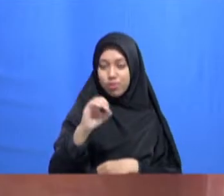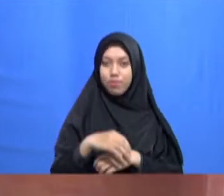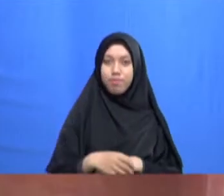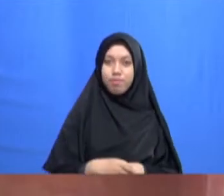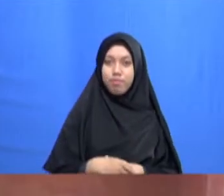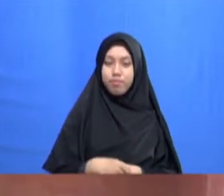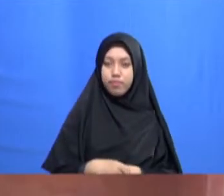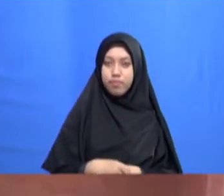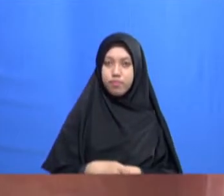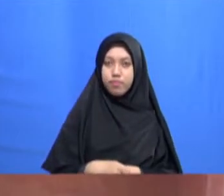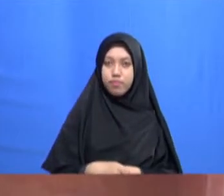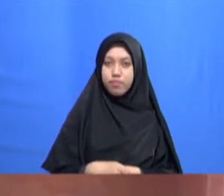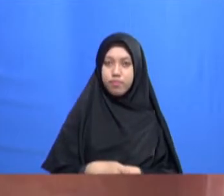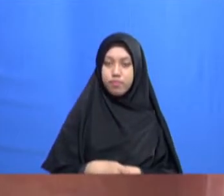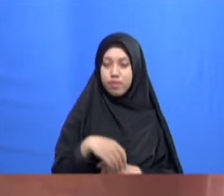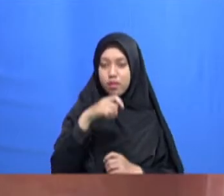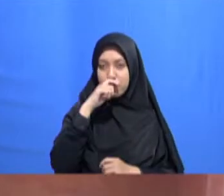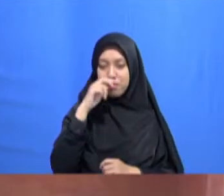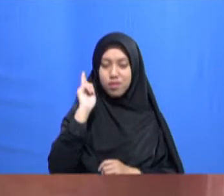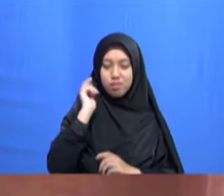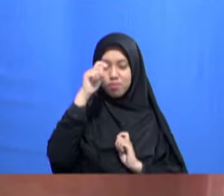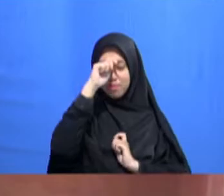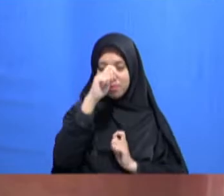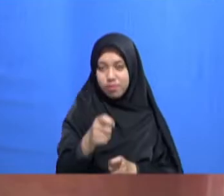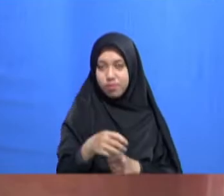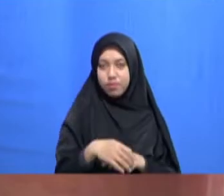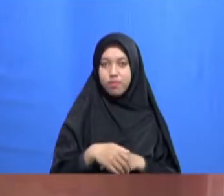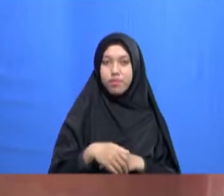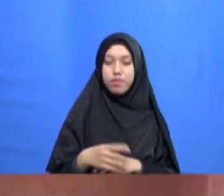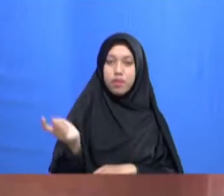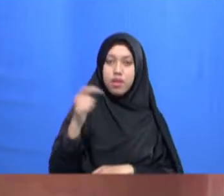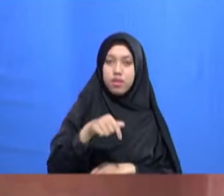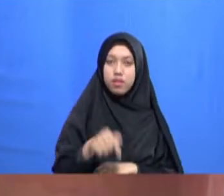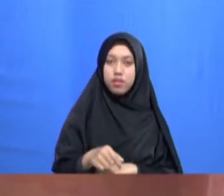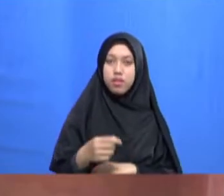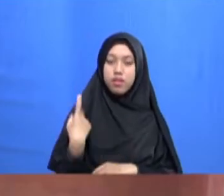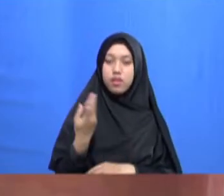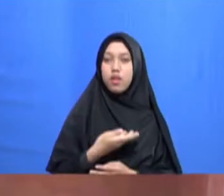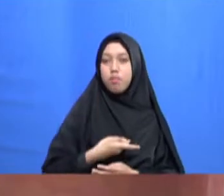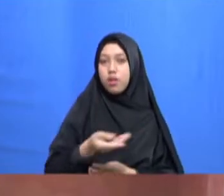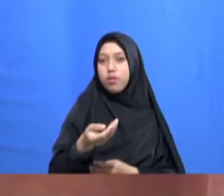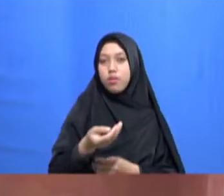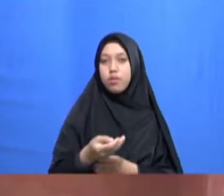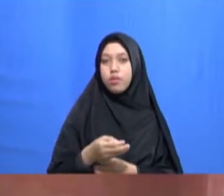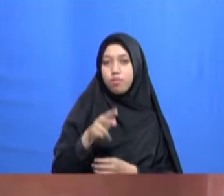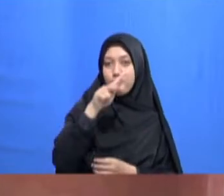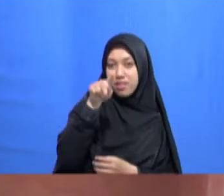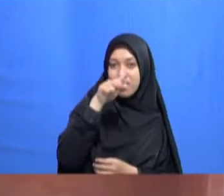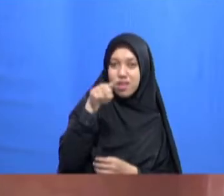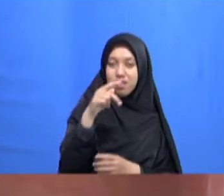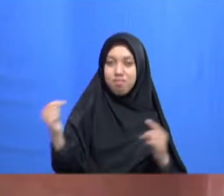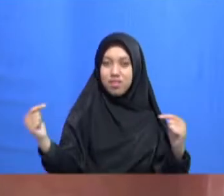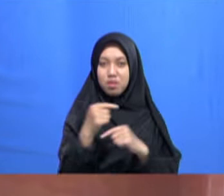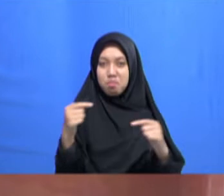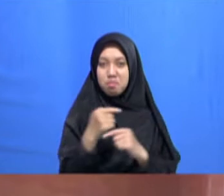2020. Hadirin yang saya hormati, pada hari ini kita akan menyaksikan debat publik